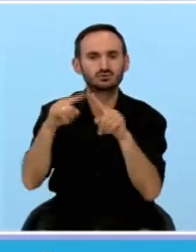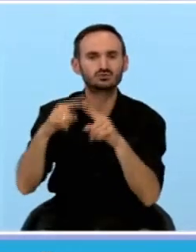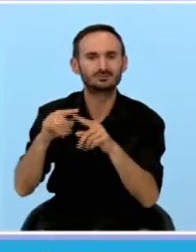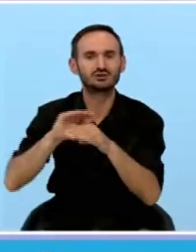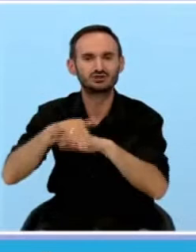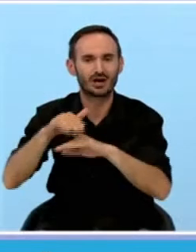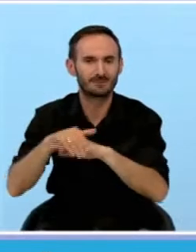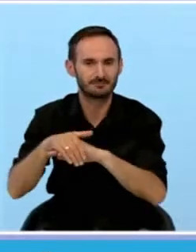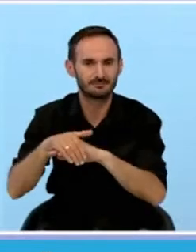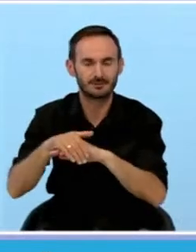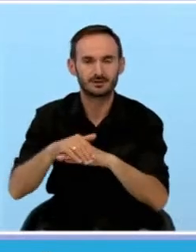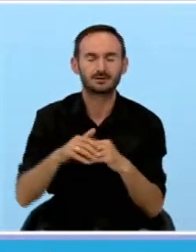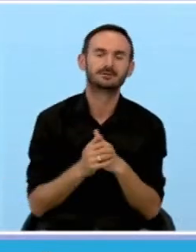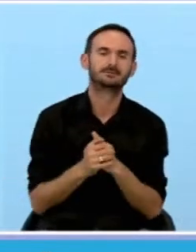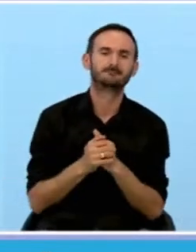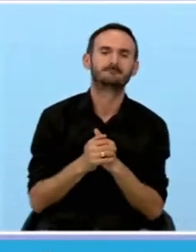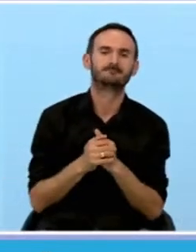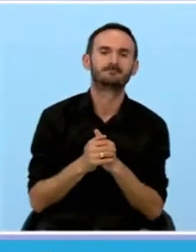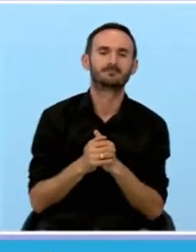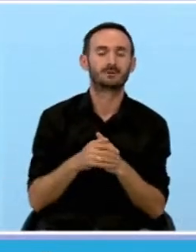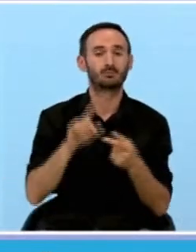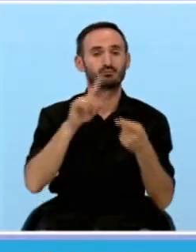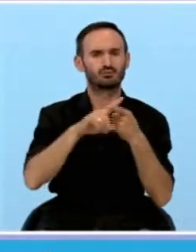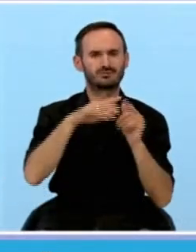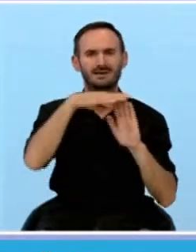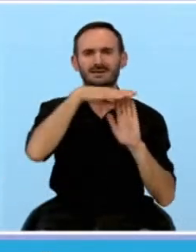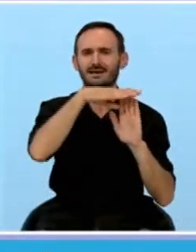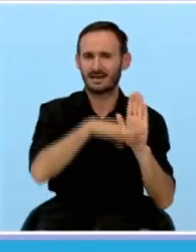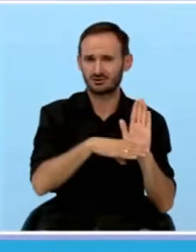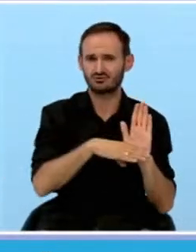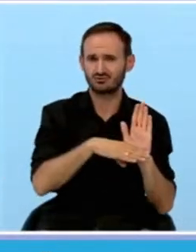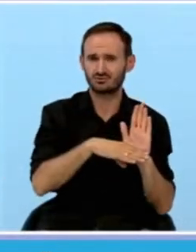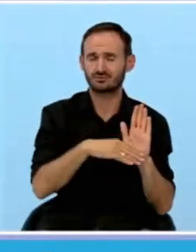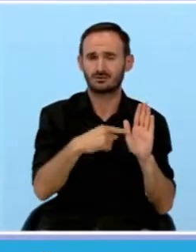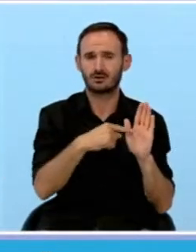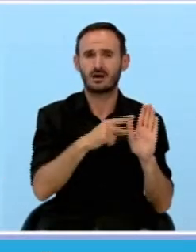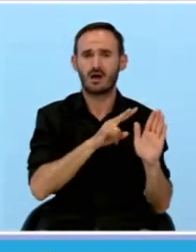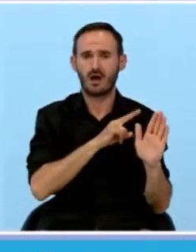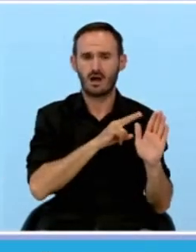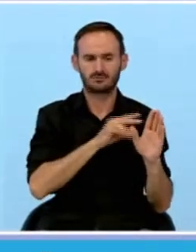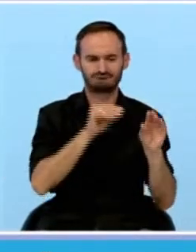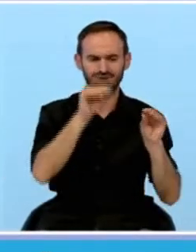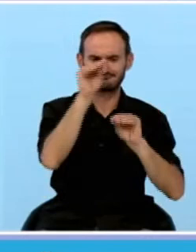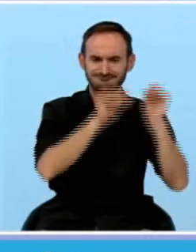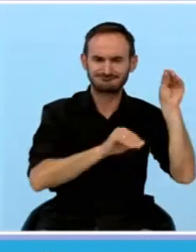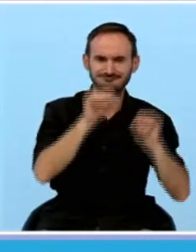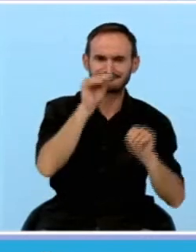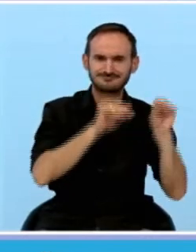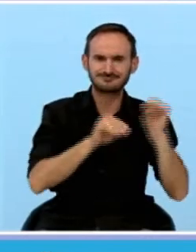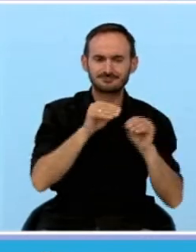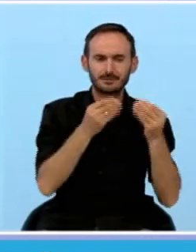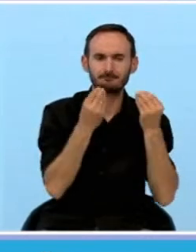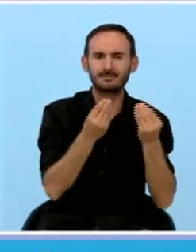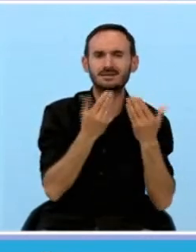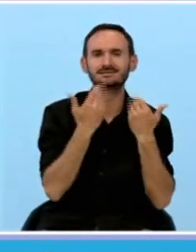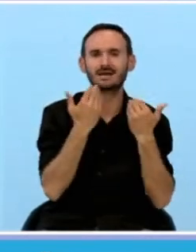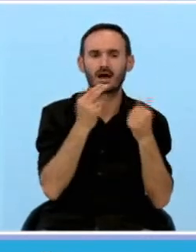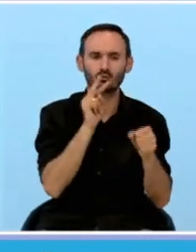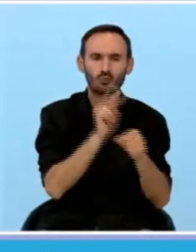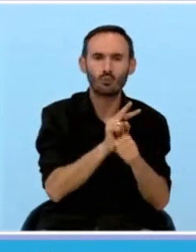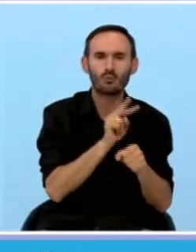shërbimet sociale, nënën tjetër janë ligjet me cilat, të cilat nuk janë të hartume, ose nuk i kanë pas kujdesin e